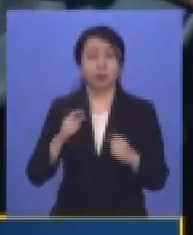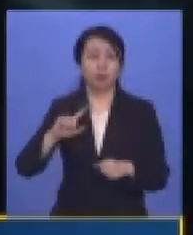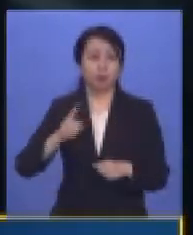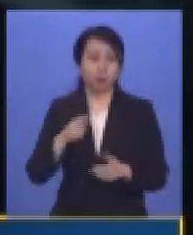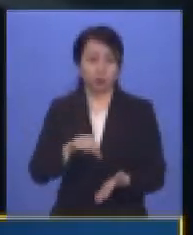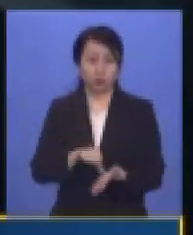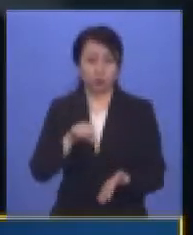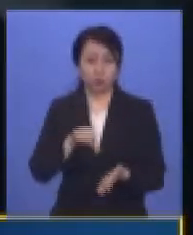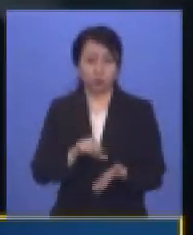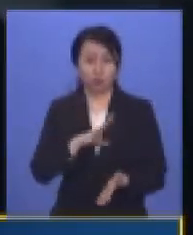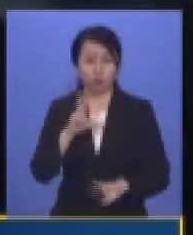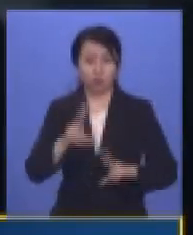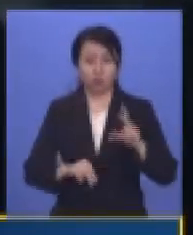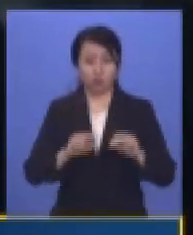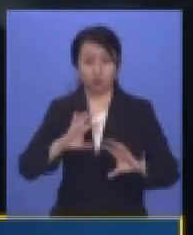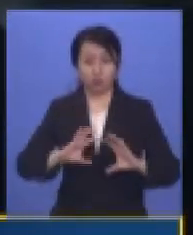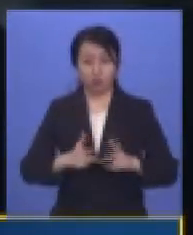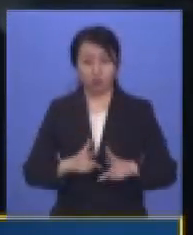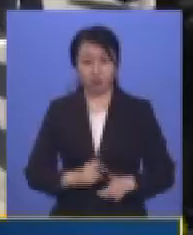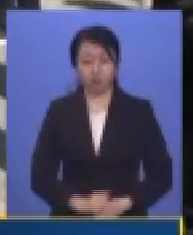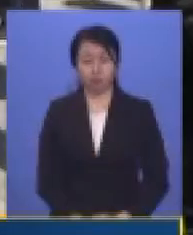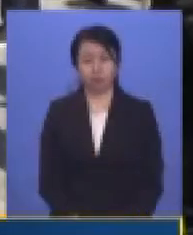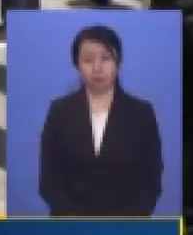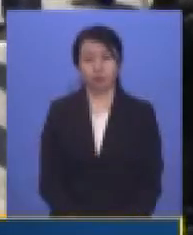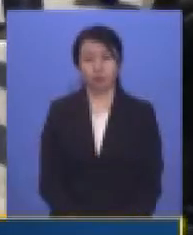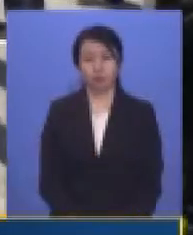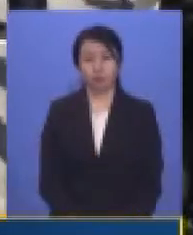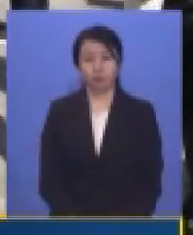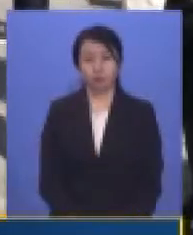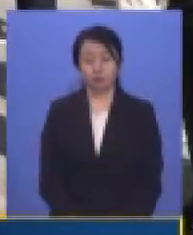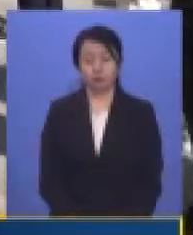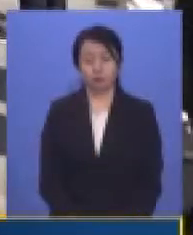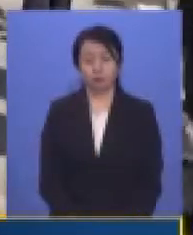впервые приняли участие на чемпионате мира. Малика Кайрат, Михаил Казначеев, служба новостей.